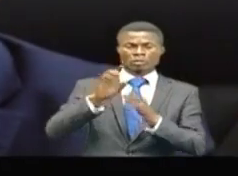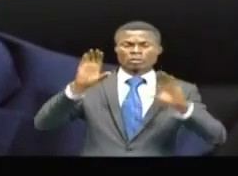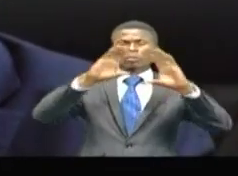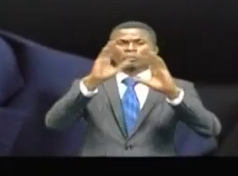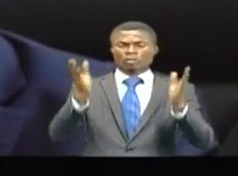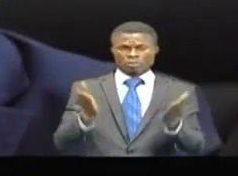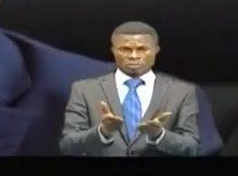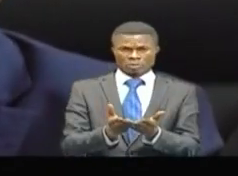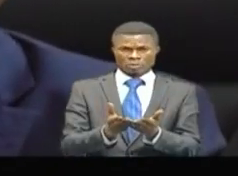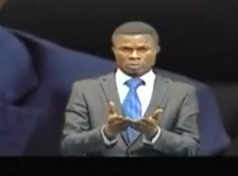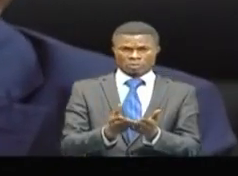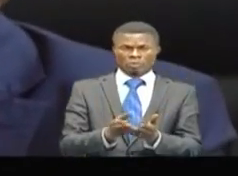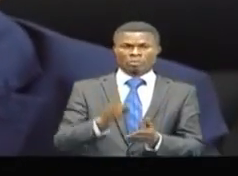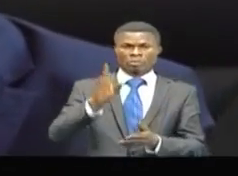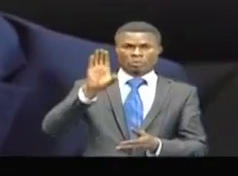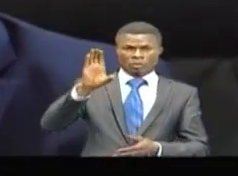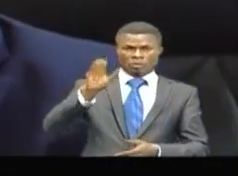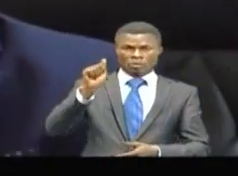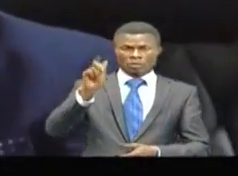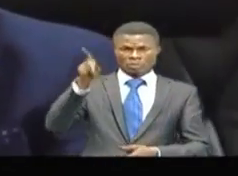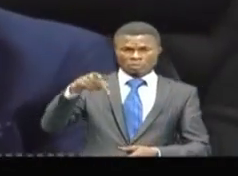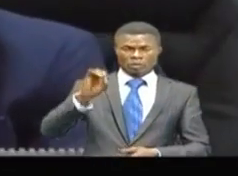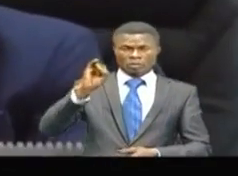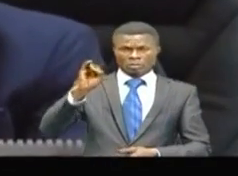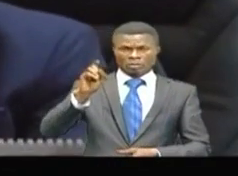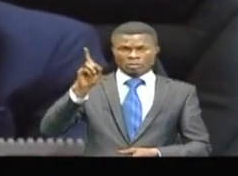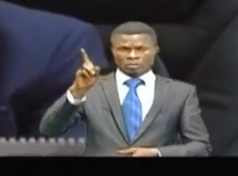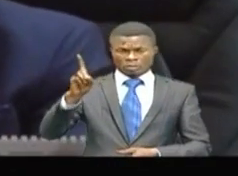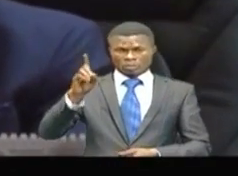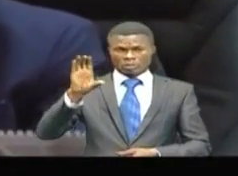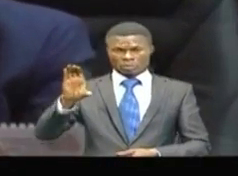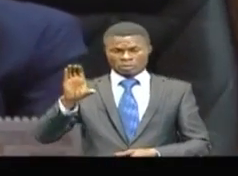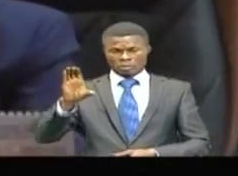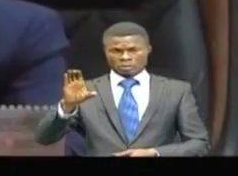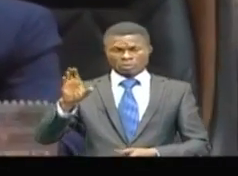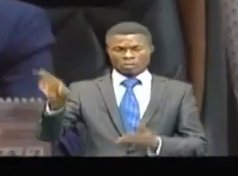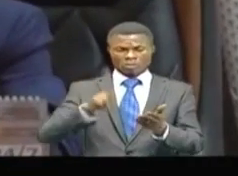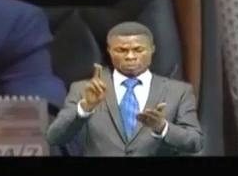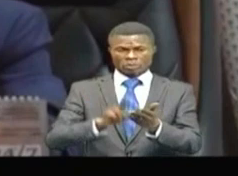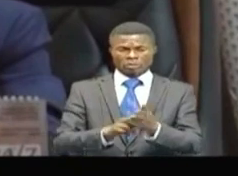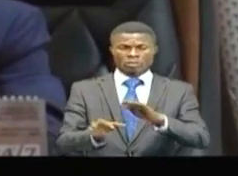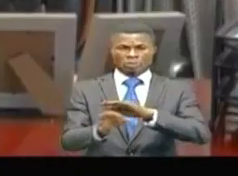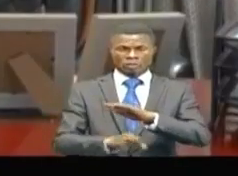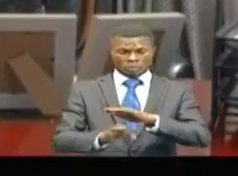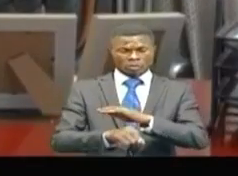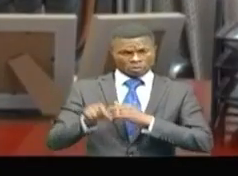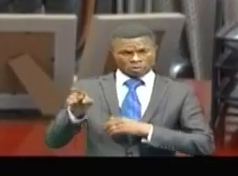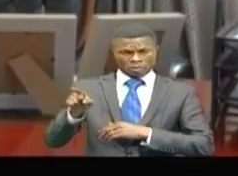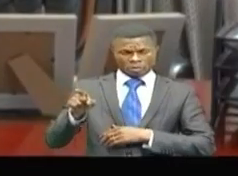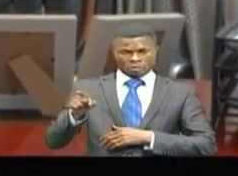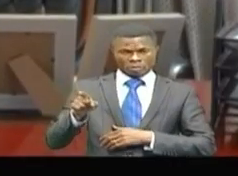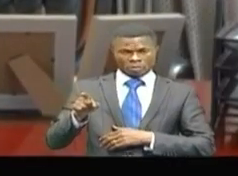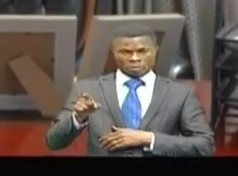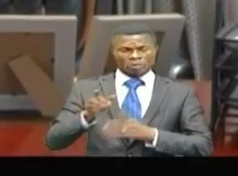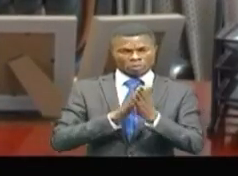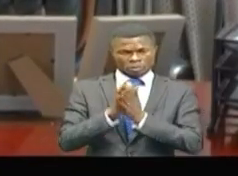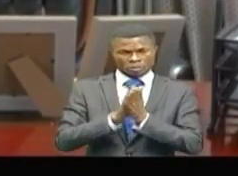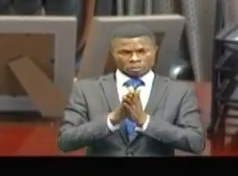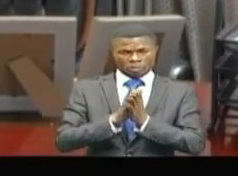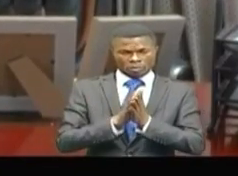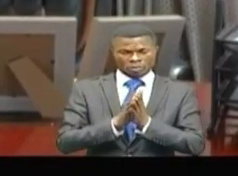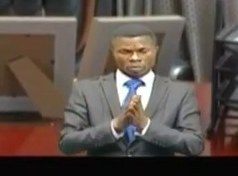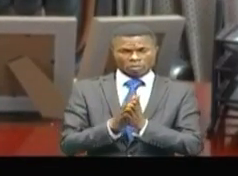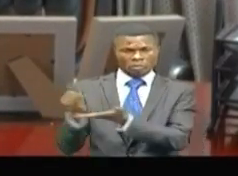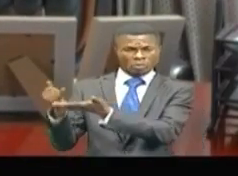communautaire, CAP-UIDC en sigle. L'accord avec la fondation BRIDGEN constitue un